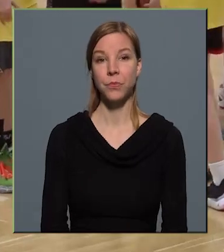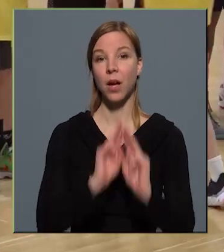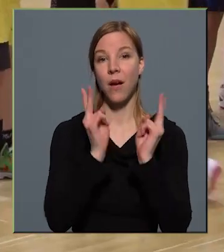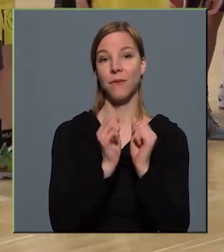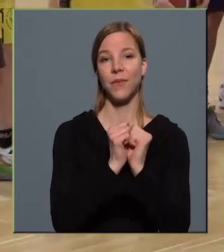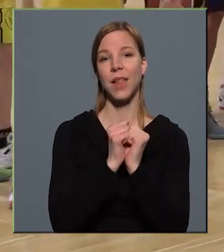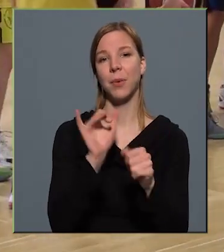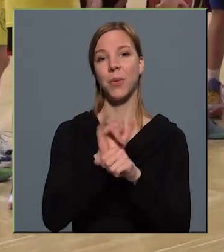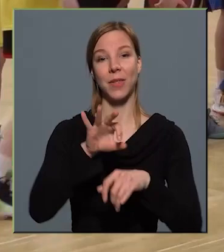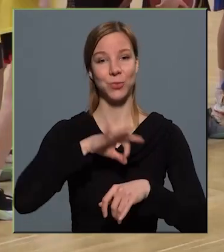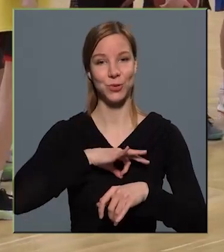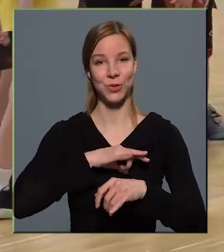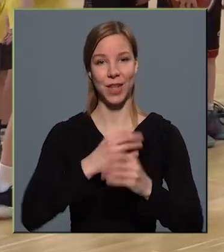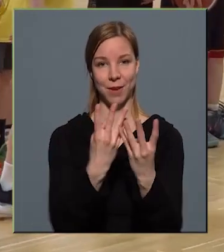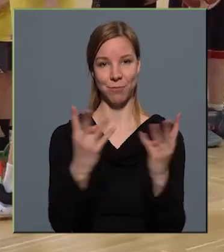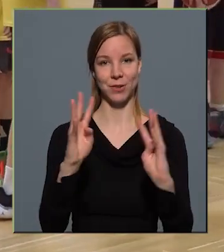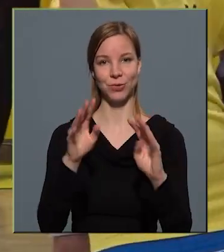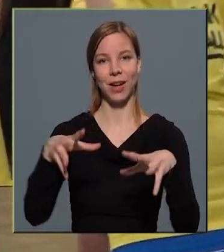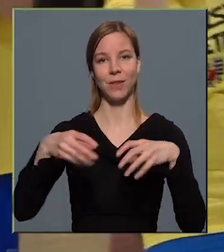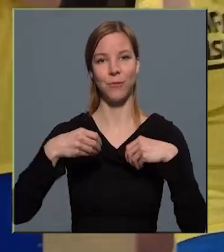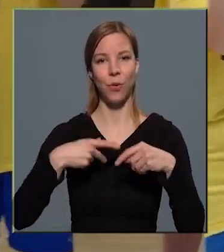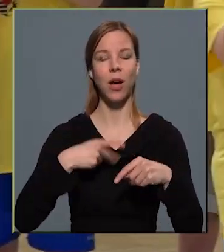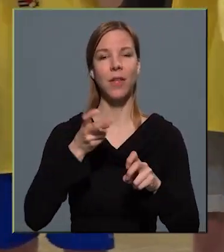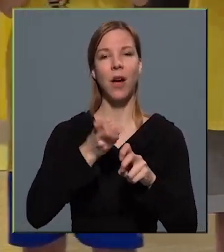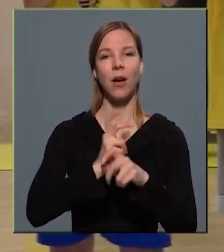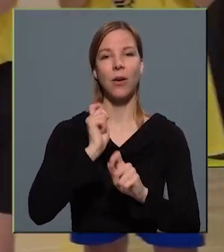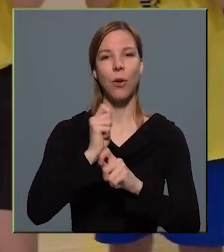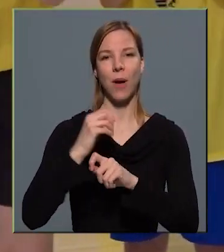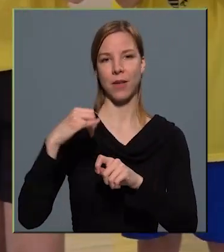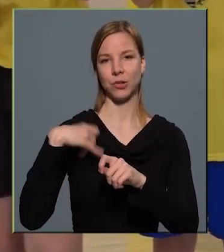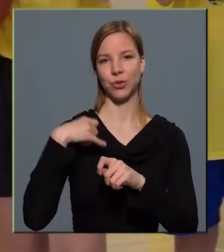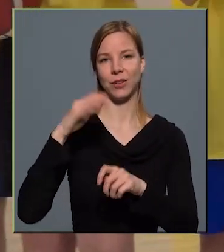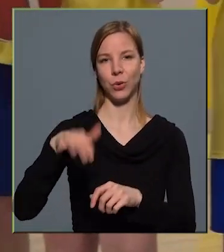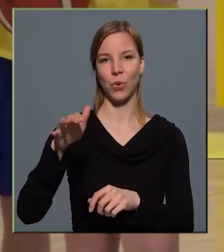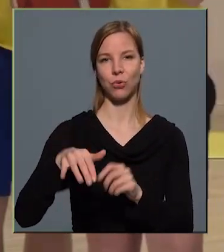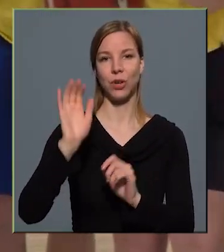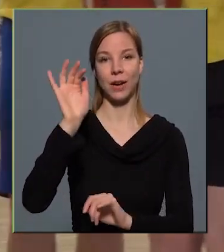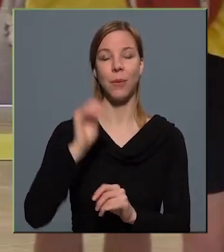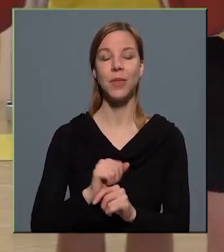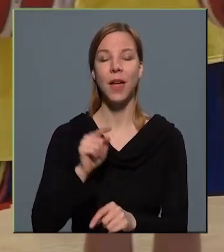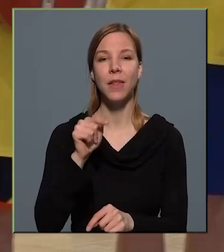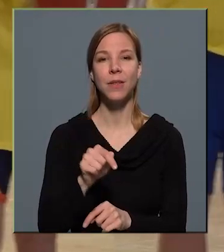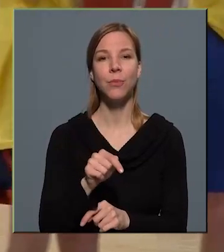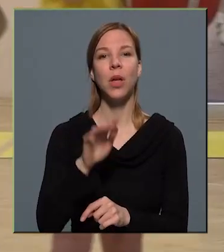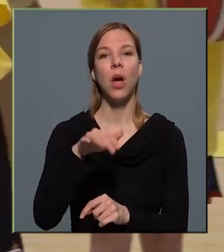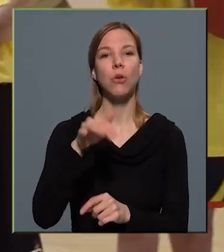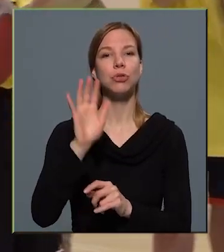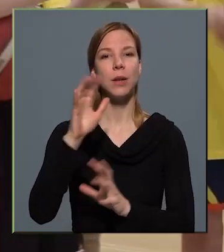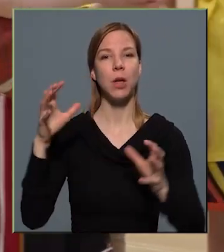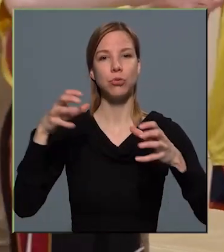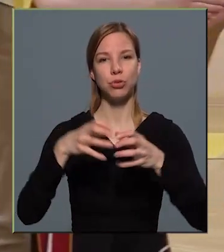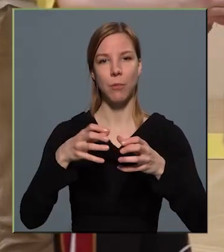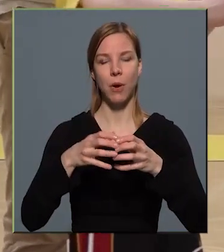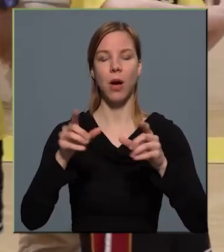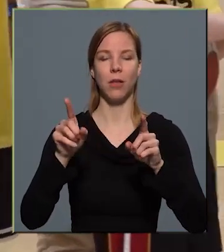Világbajnoki ezüstérmeseket fogadtak a kőbányai darazsak serdülő kosarasai. A Hásfa Egyesület kosárlabda csapata ugyanis ezzel a